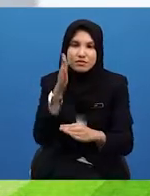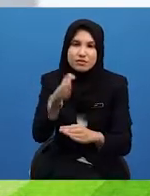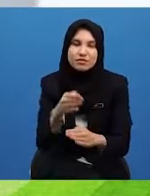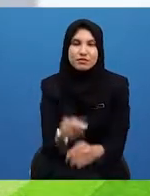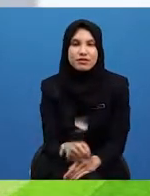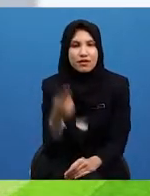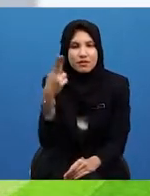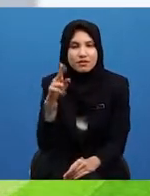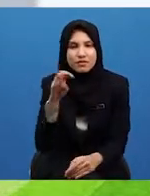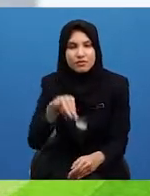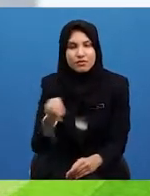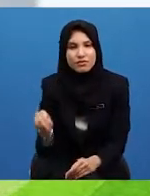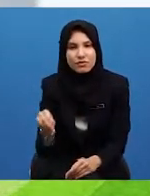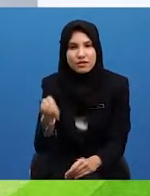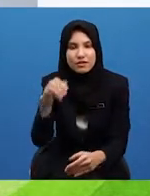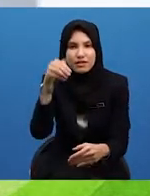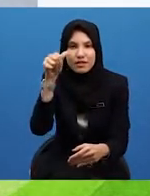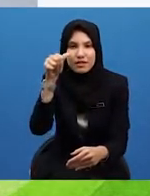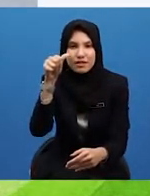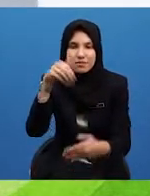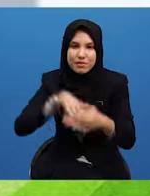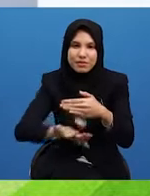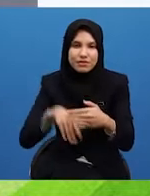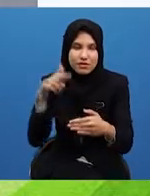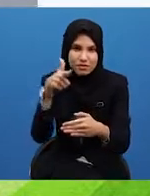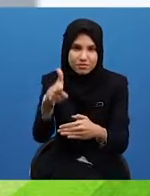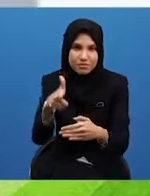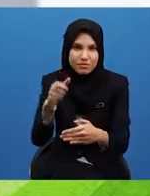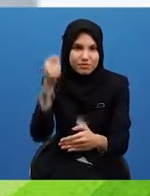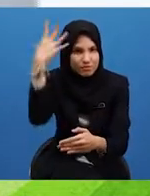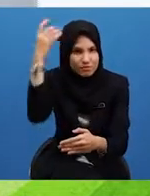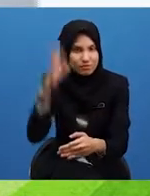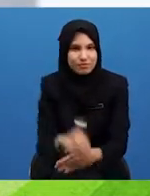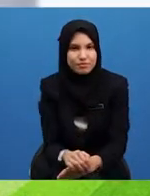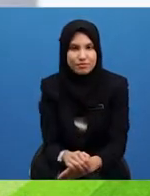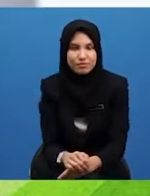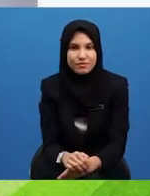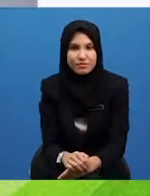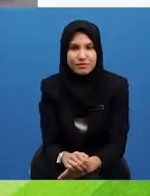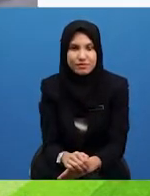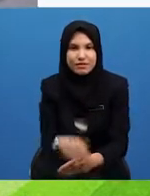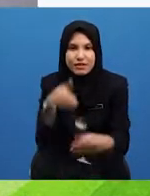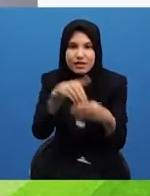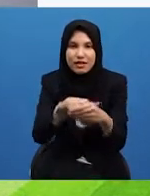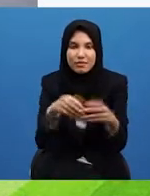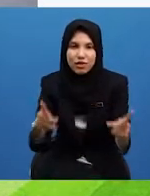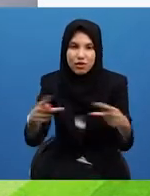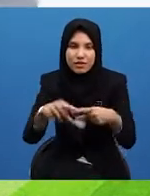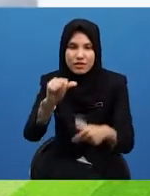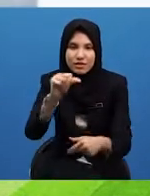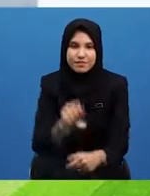hanya muriae memasukkan lampu Solo yang menyalurkan dalam kotak ini